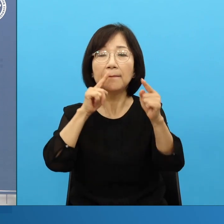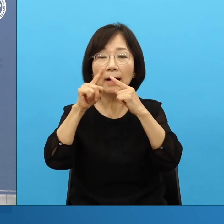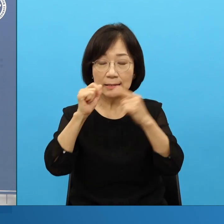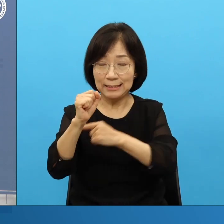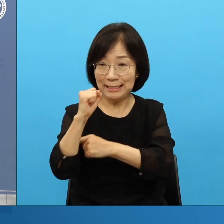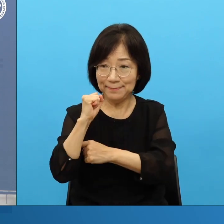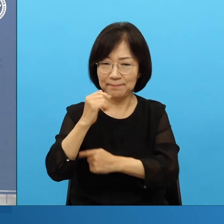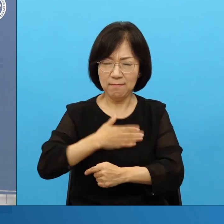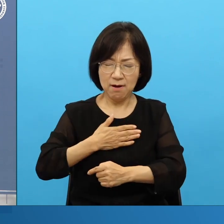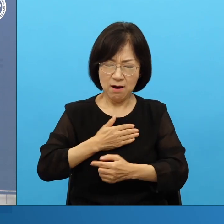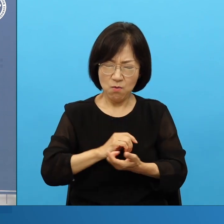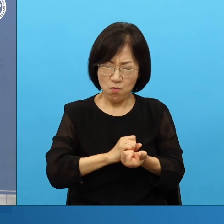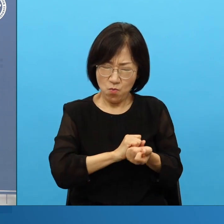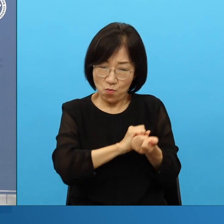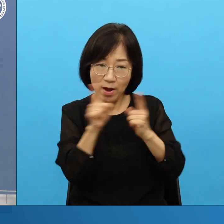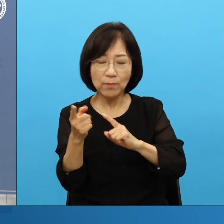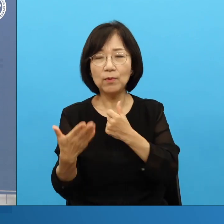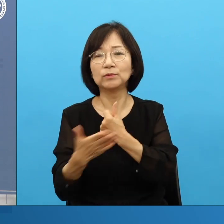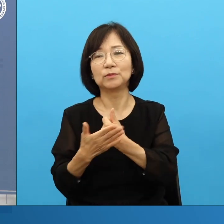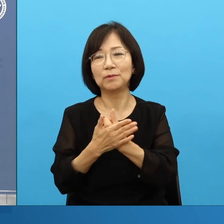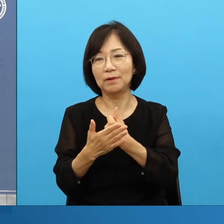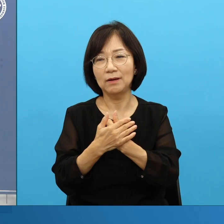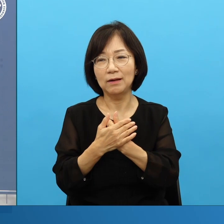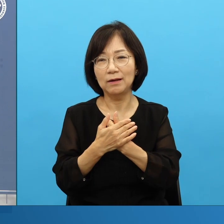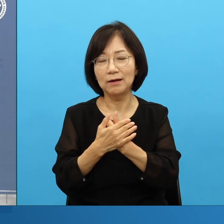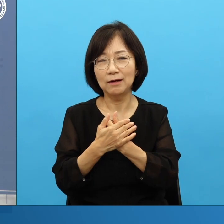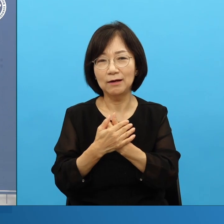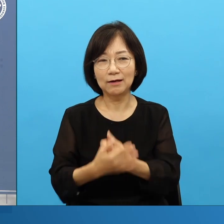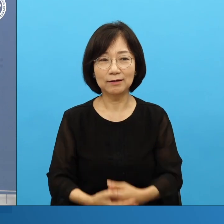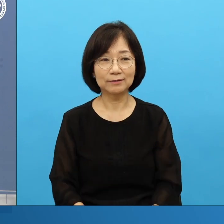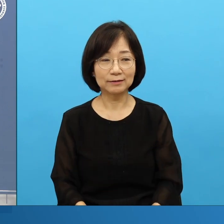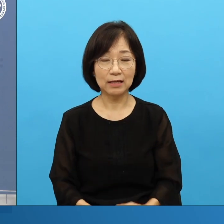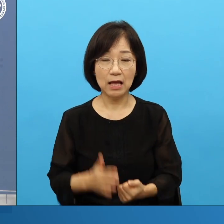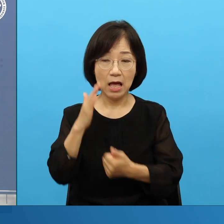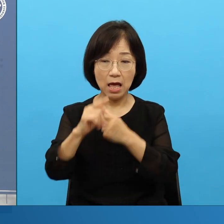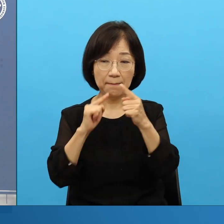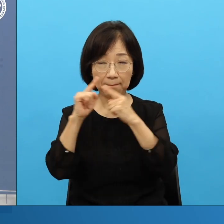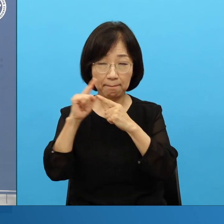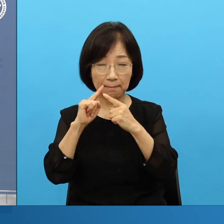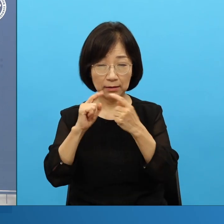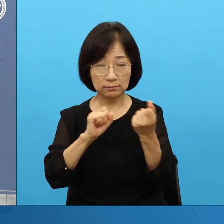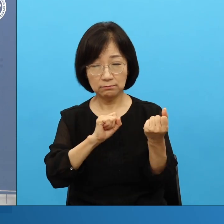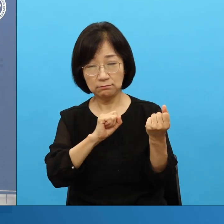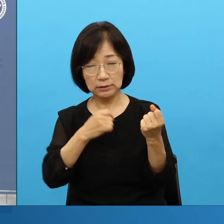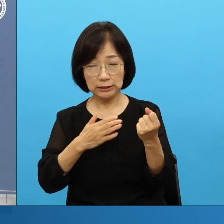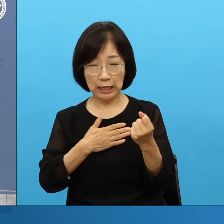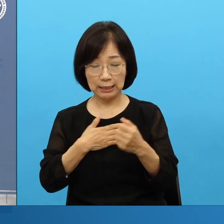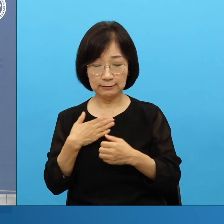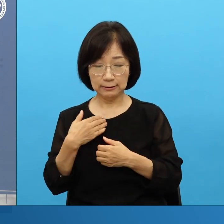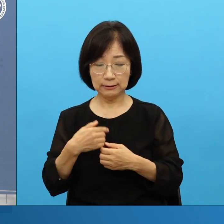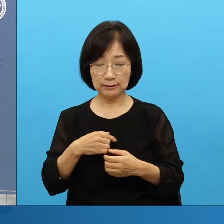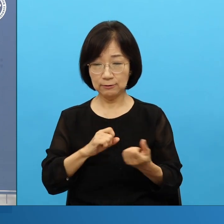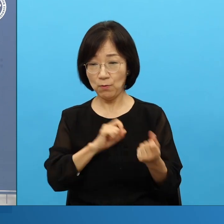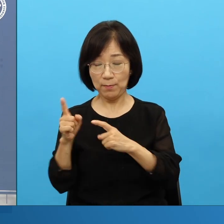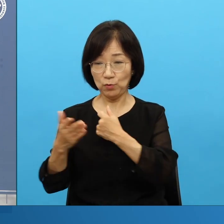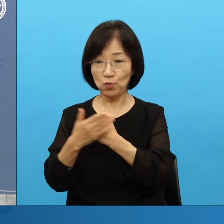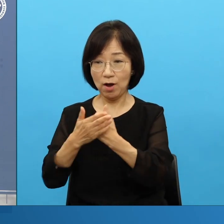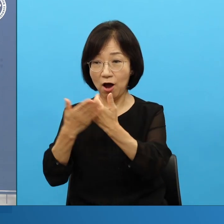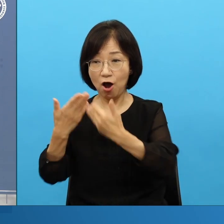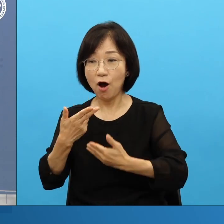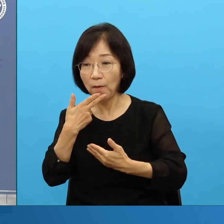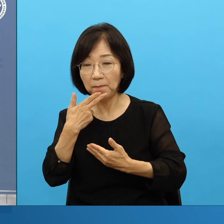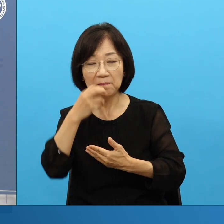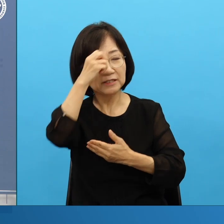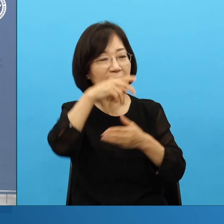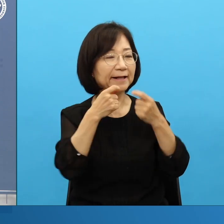살아나야 뭐 하는 거지. 다른 뭐 간증 거 다 거짓말이에요. And so the word has to plow into you, and the word is what changes you. It's not about your efforts to do